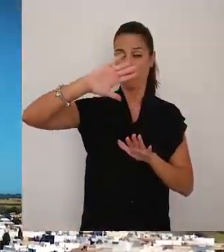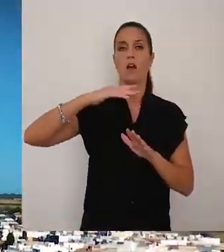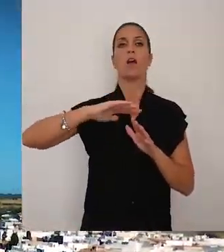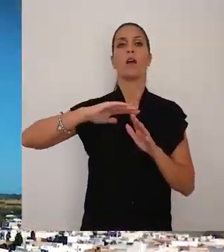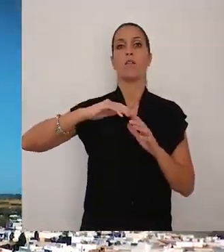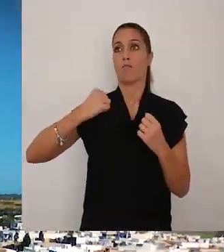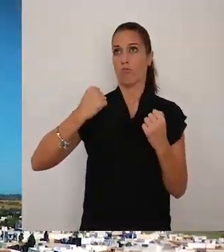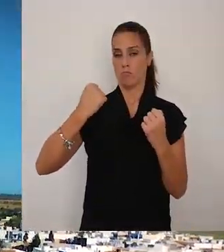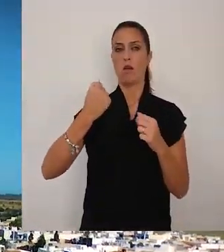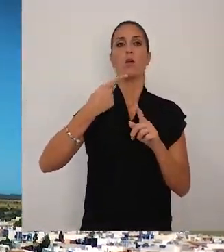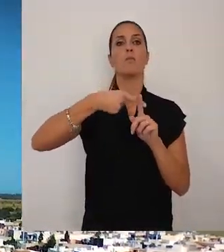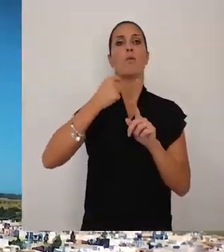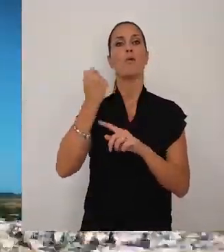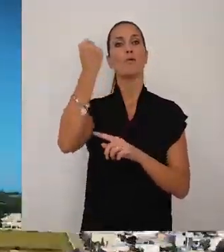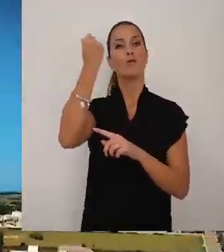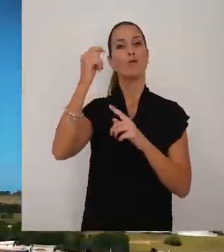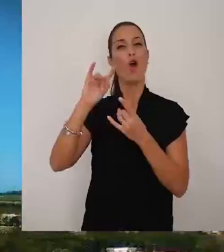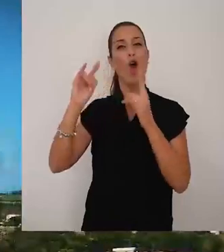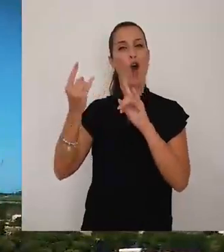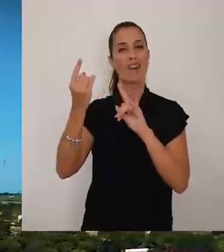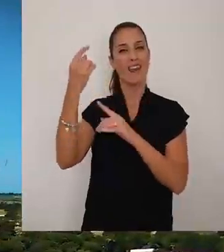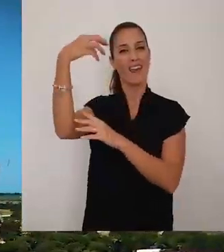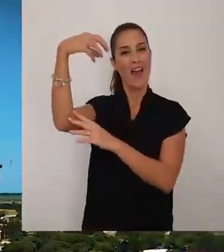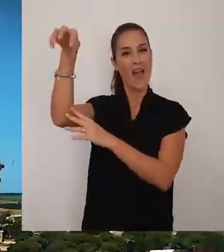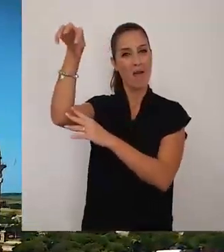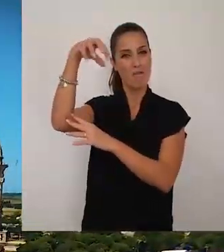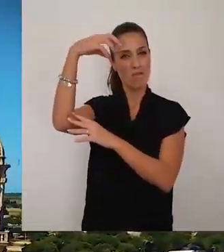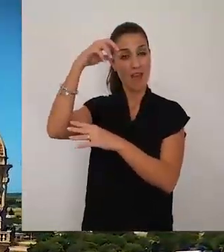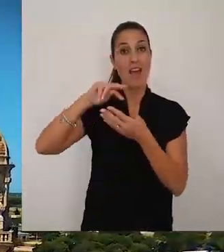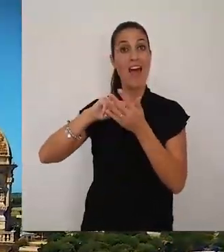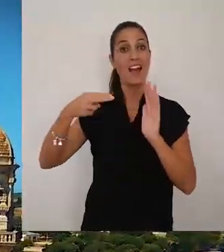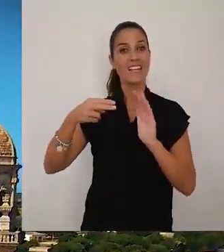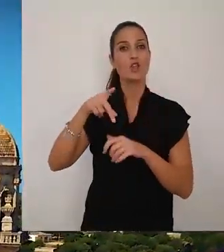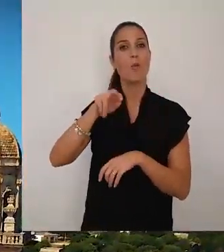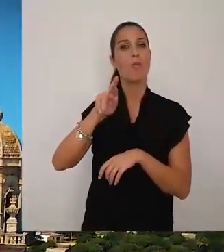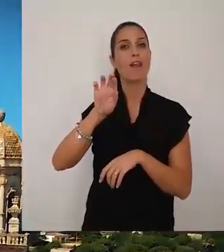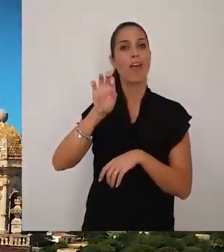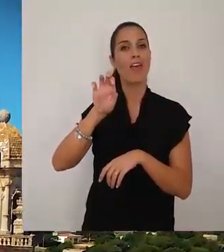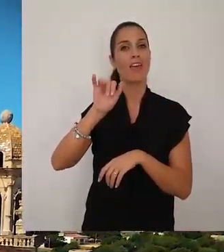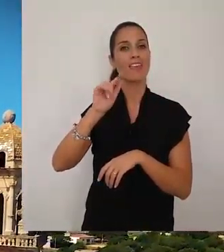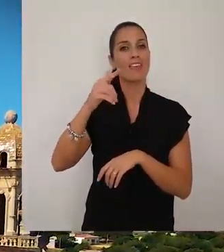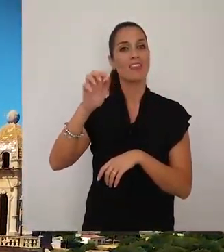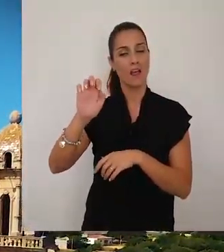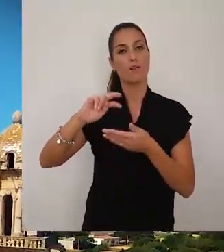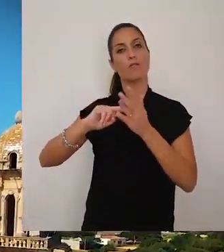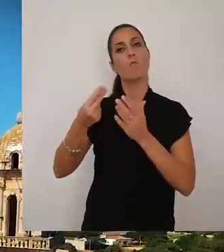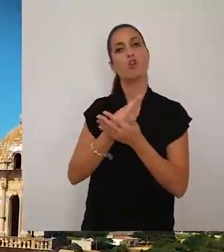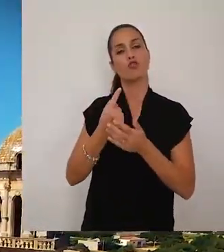della maestosa torre campanaria, realizzata dal celebre architetto copertinese Adriano Preite.